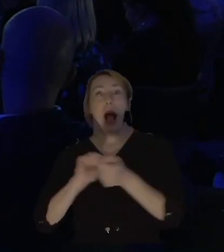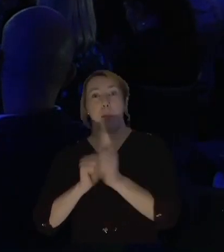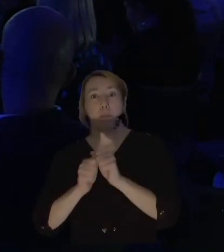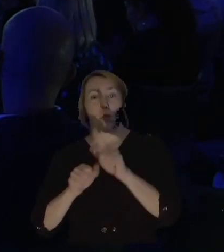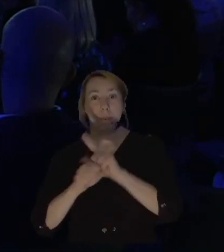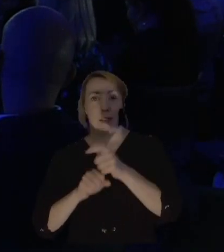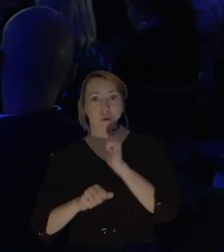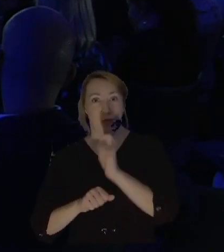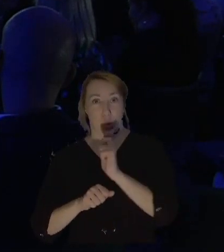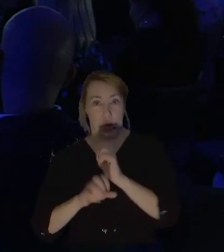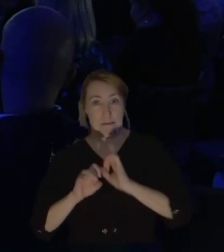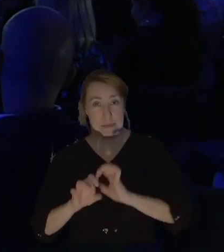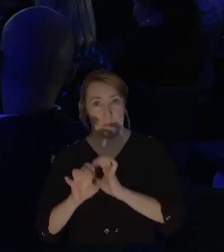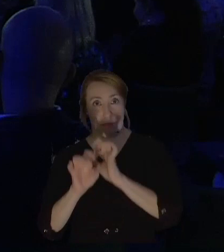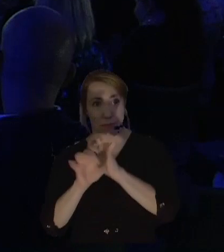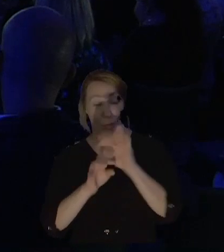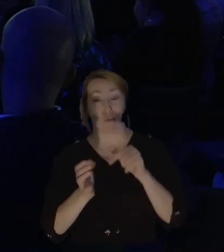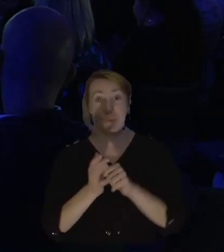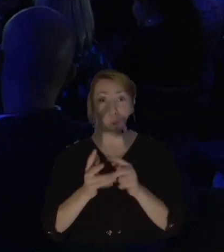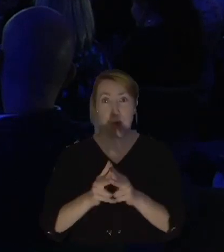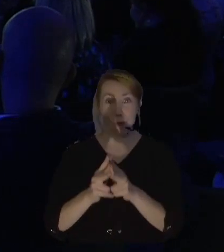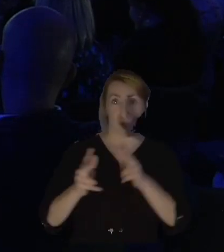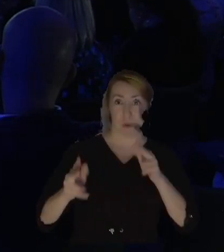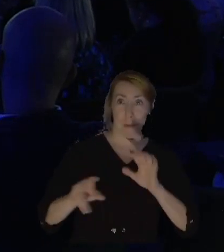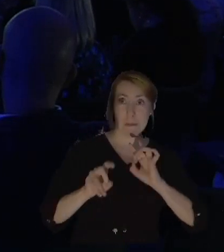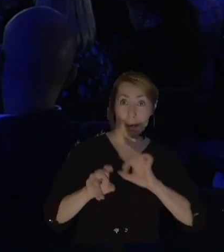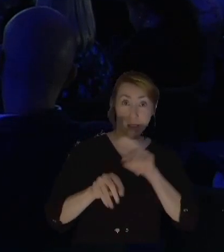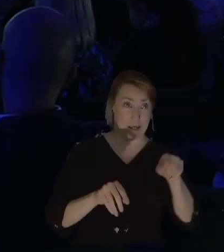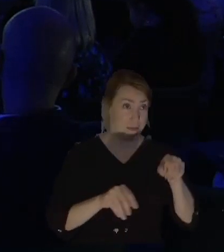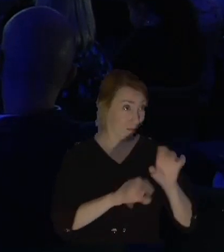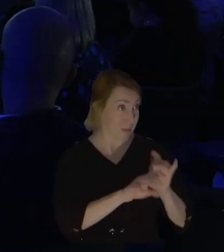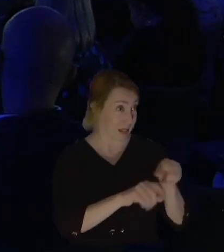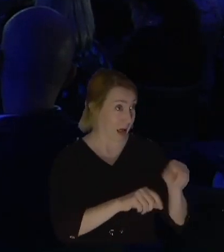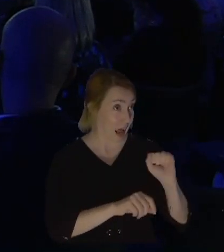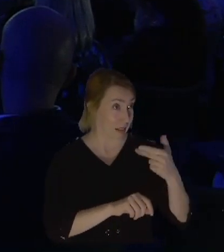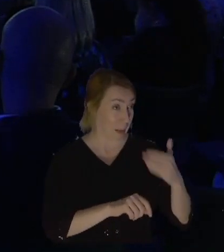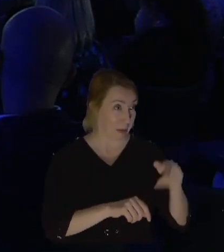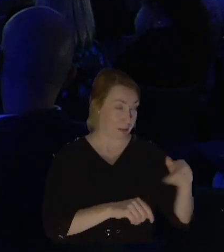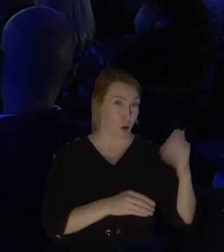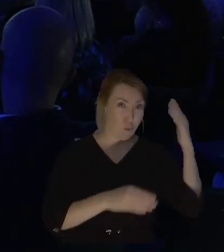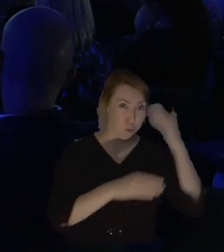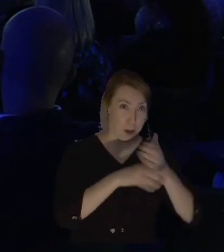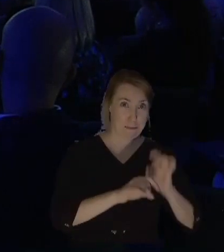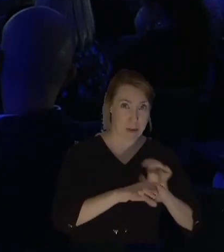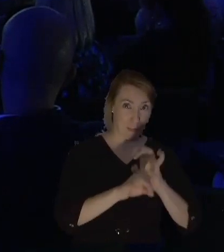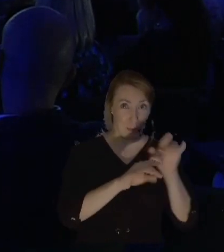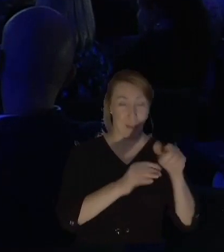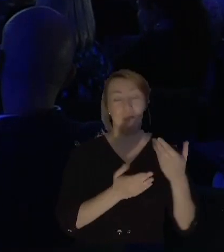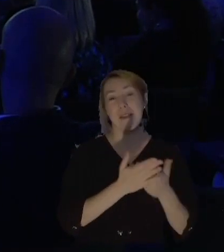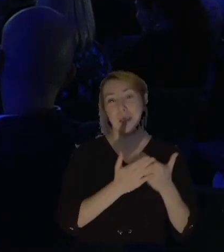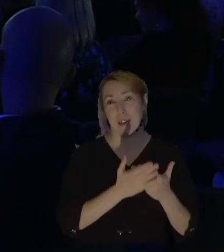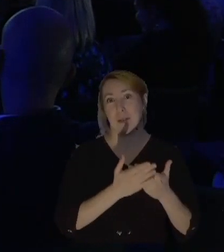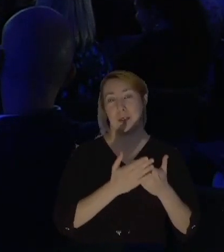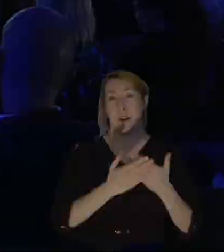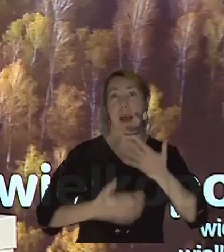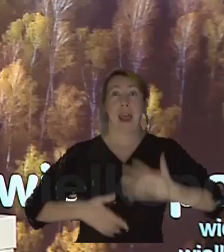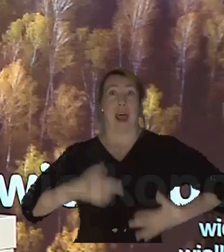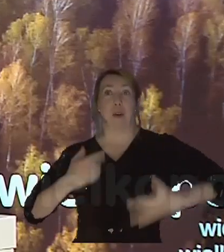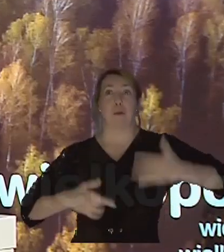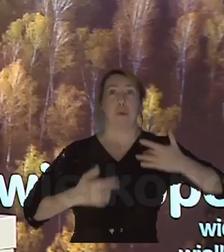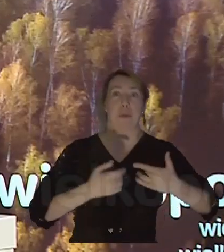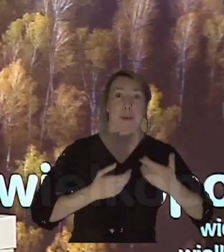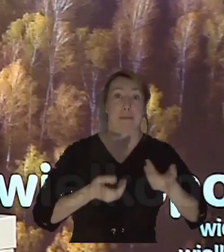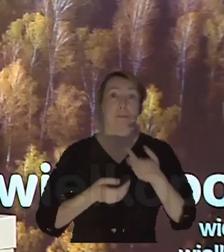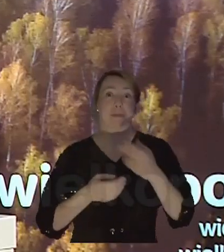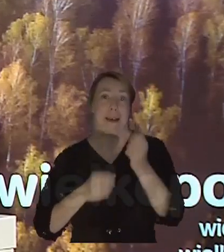chyba ten dystans, w którym ty, Adam, biegasz, a robisz to przez noc, więc po prostu ta euforia się wtedy